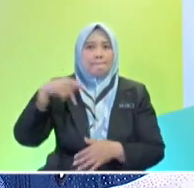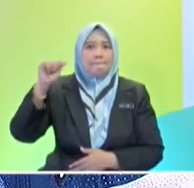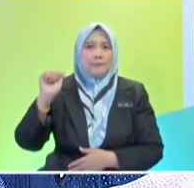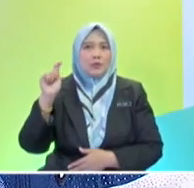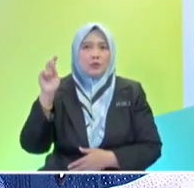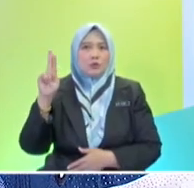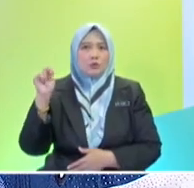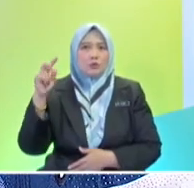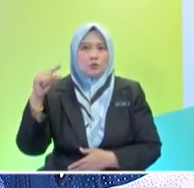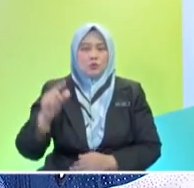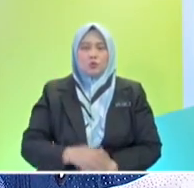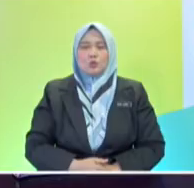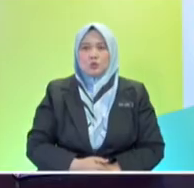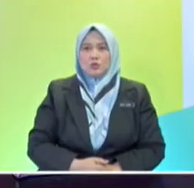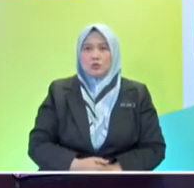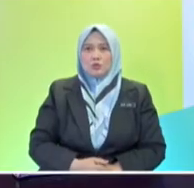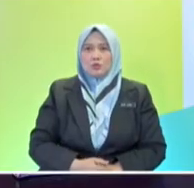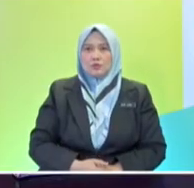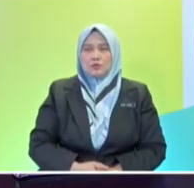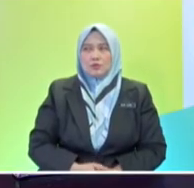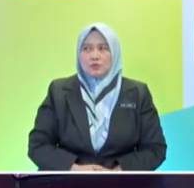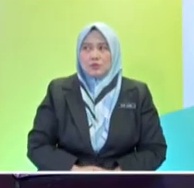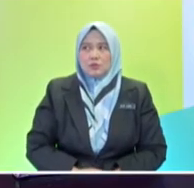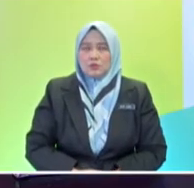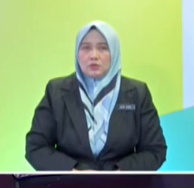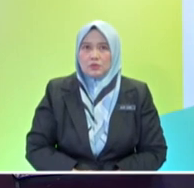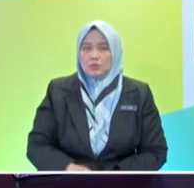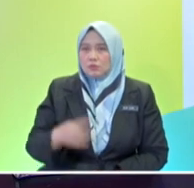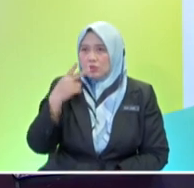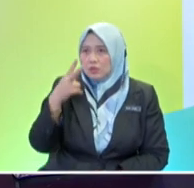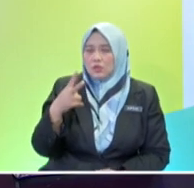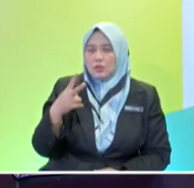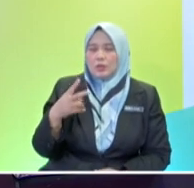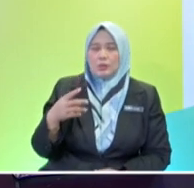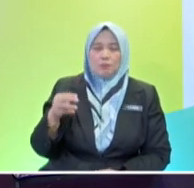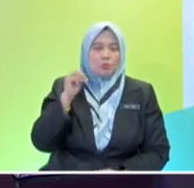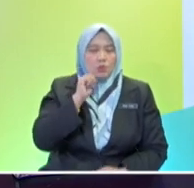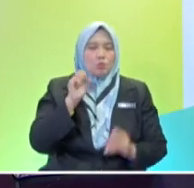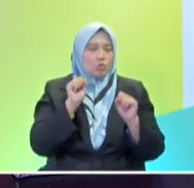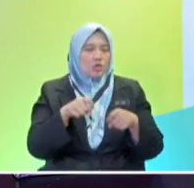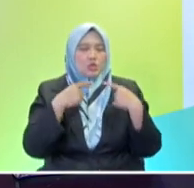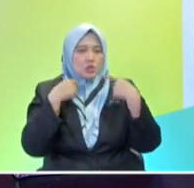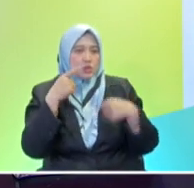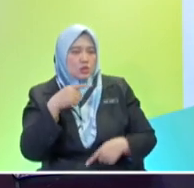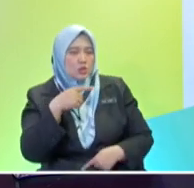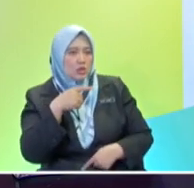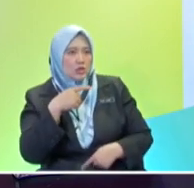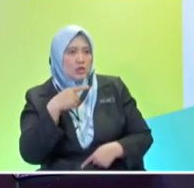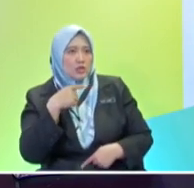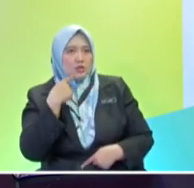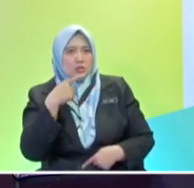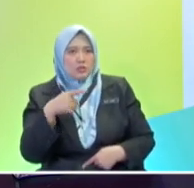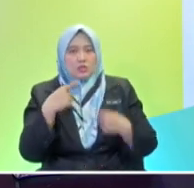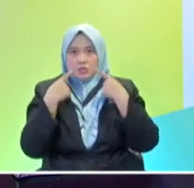Okey, jadi nampaknya bila saya tanya Mira secara lisan, Mira dapat menjawab soalan tersebut. Sekarang, mesti Mira